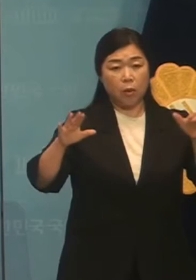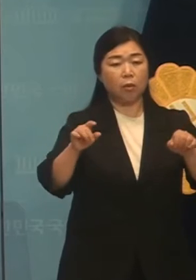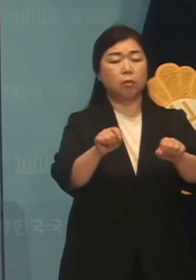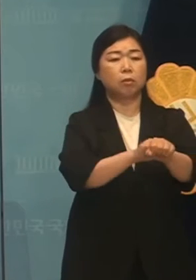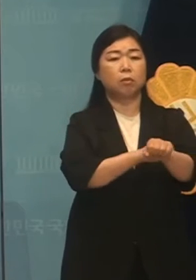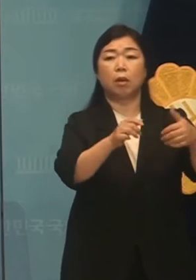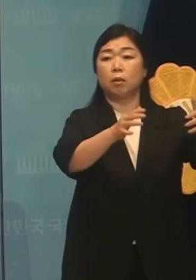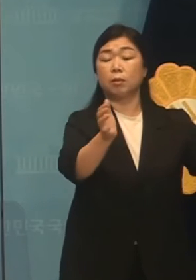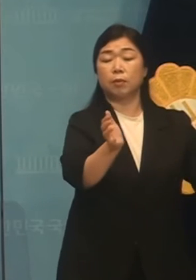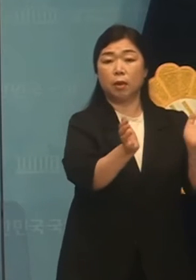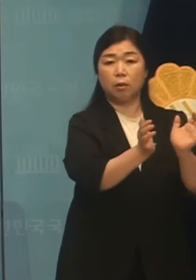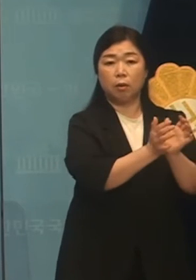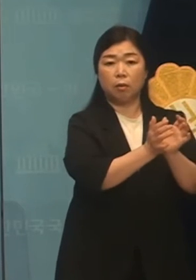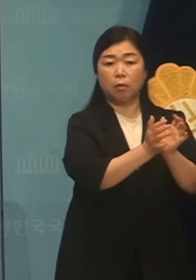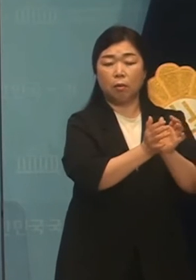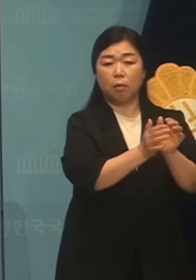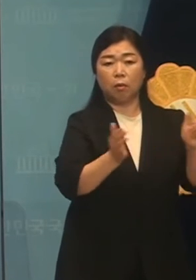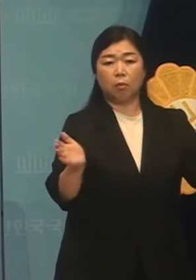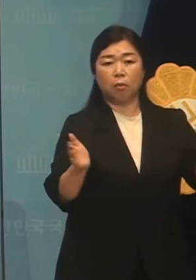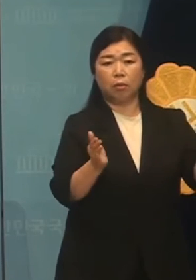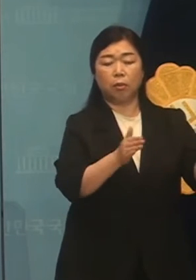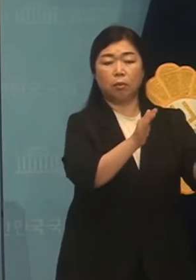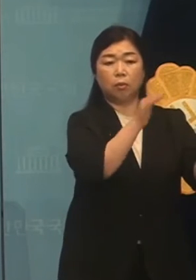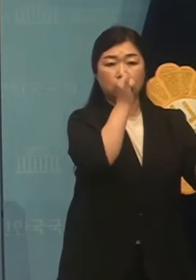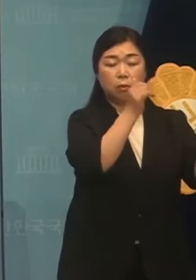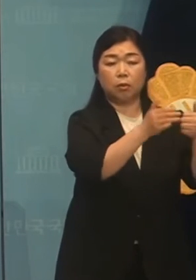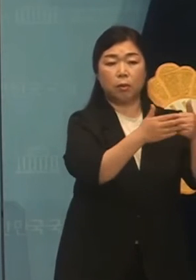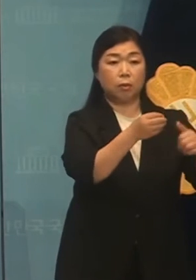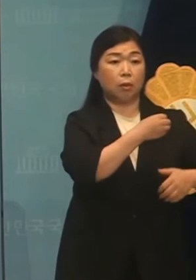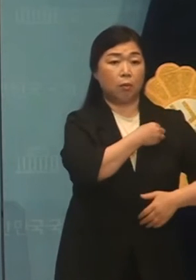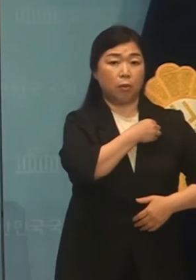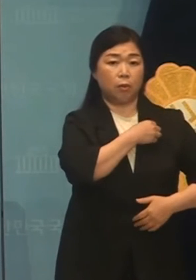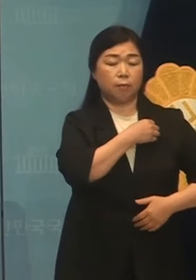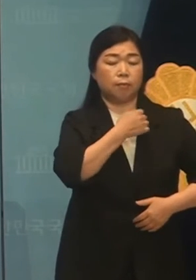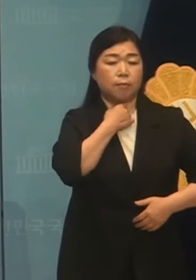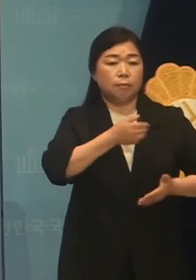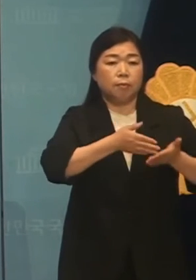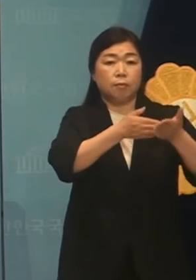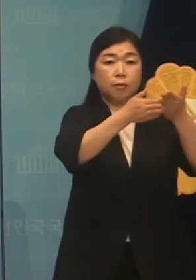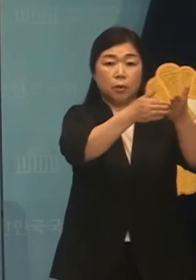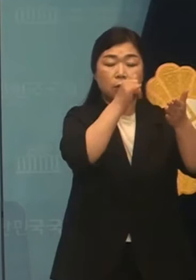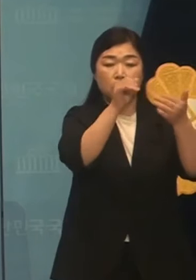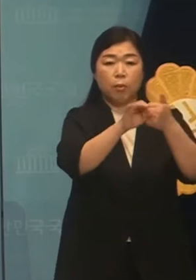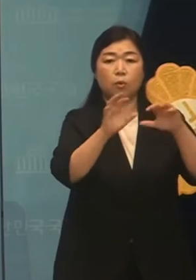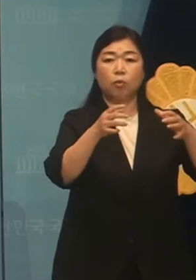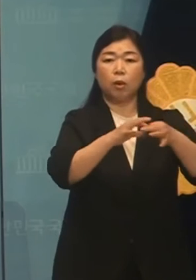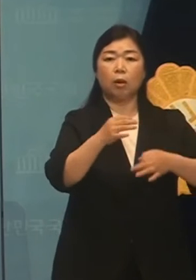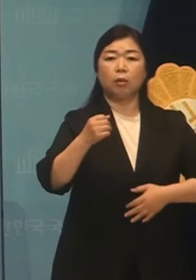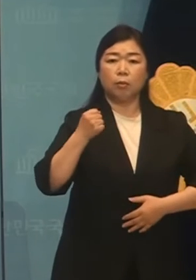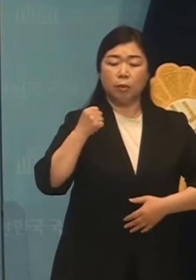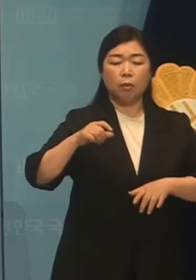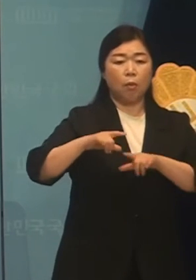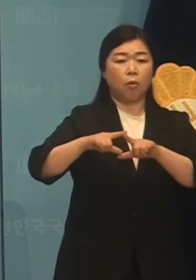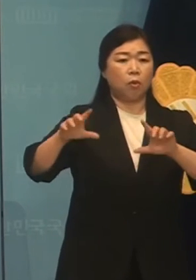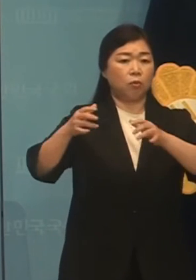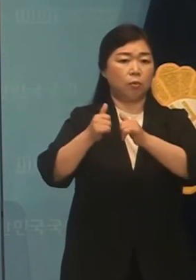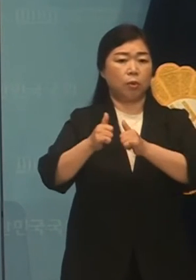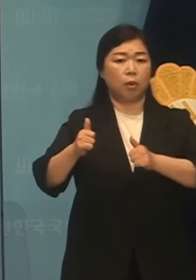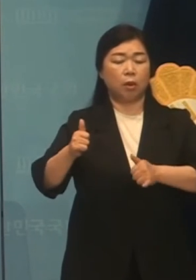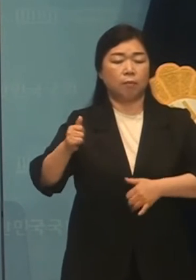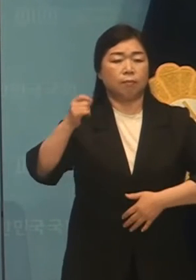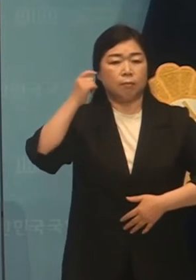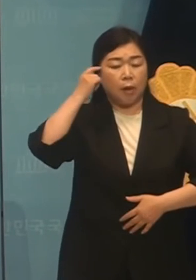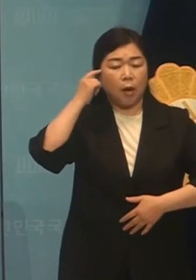특수한 집단으로 몰아붙이면서 당원의 의사를 반영하면 국민의힘은 일반 국민의